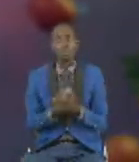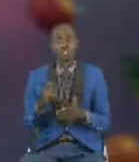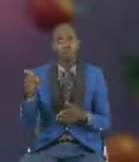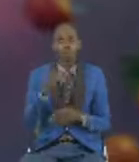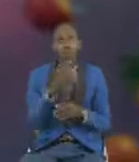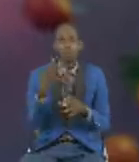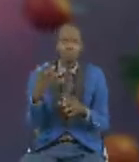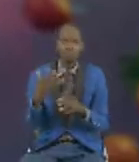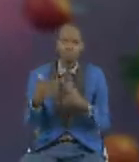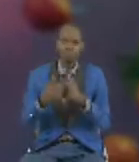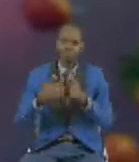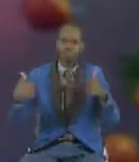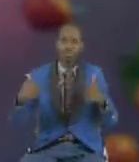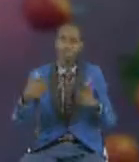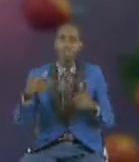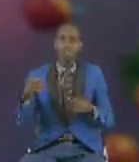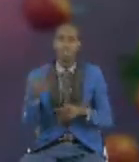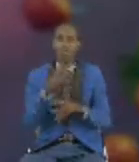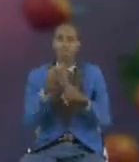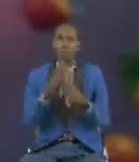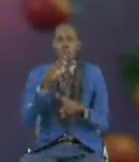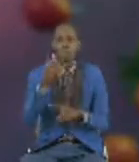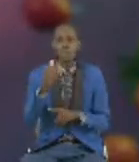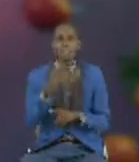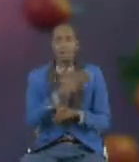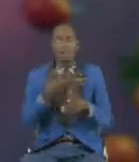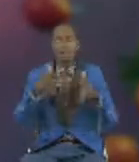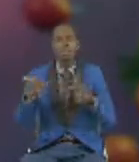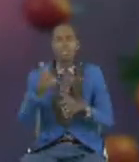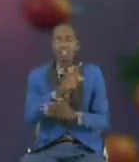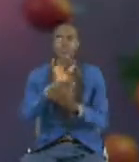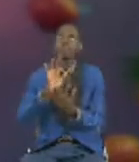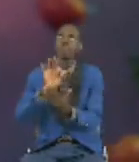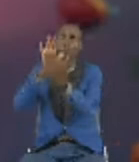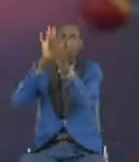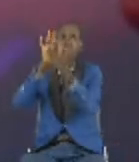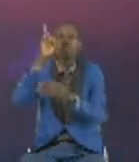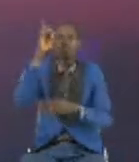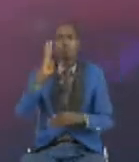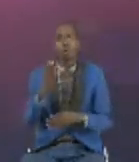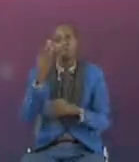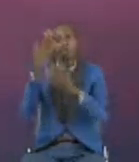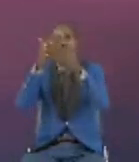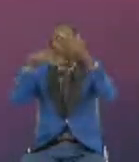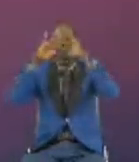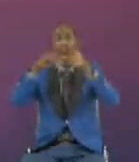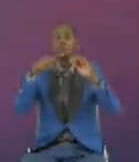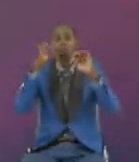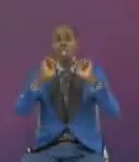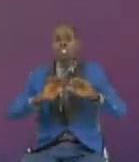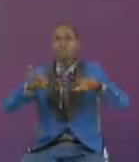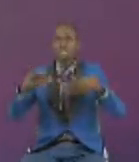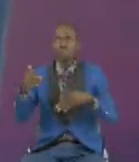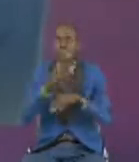Tu les détaches de toi et tu les amènes à faire face à Dieu. Ça, c'est le Dieu du ciel qui peut leur donner le salut,